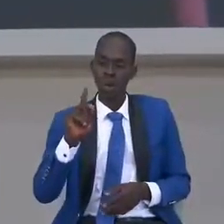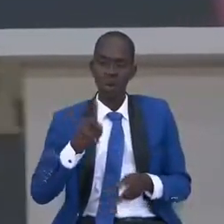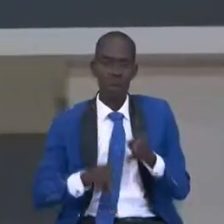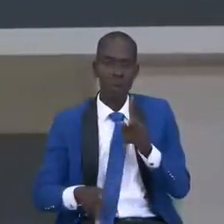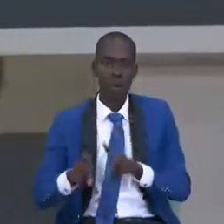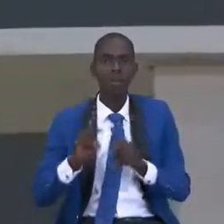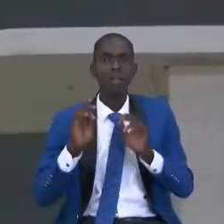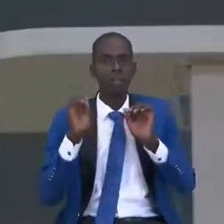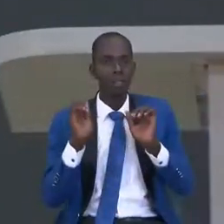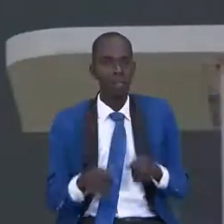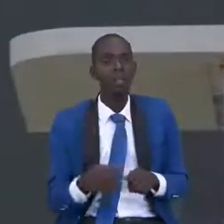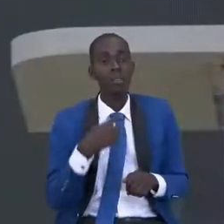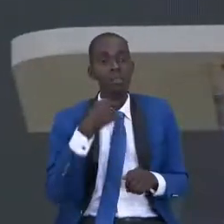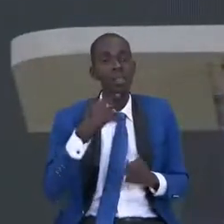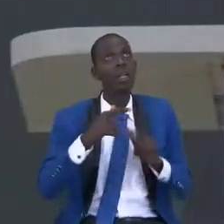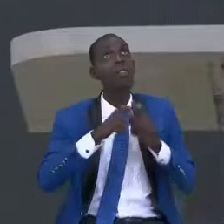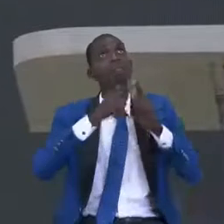peuvent dire aux grands